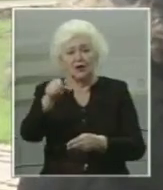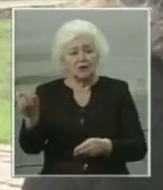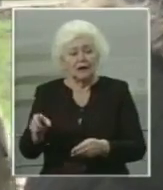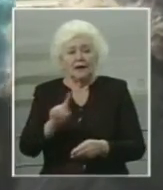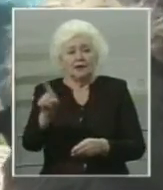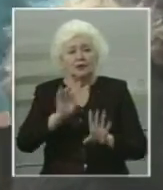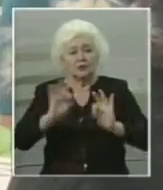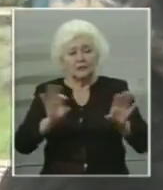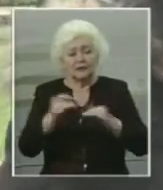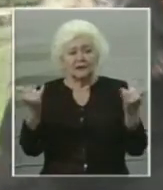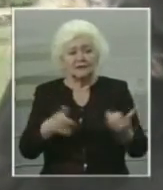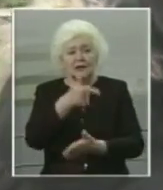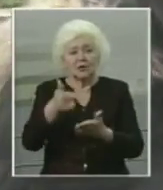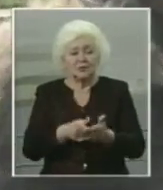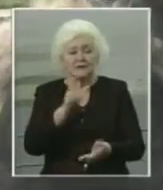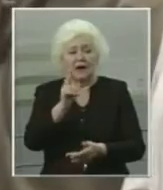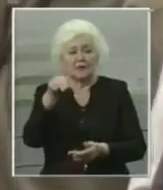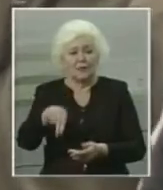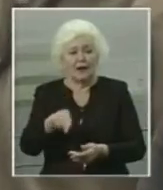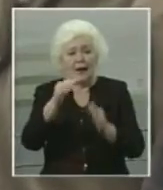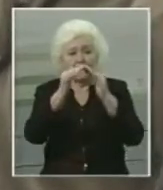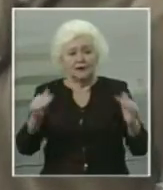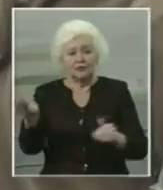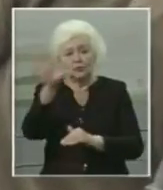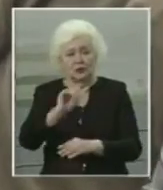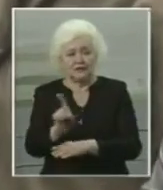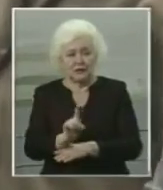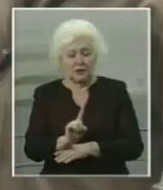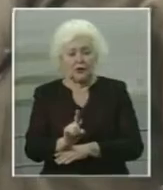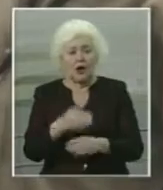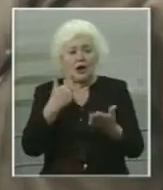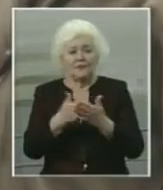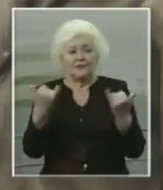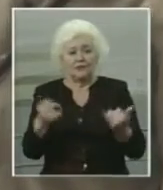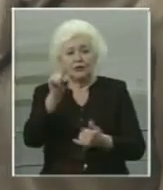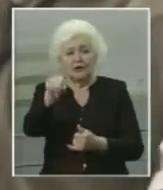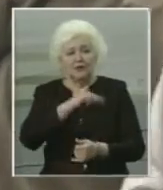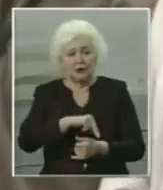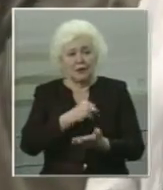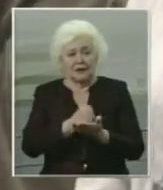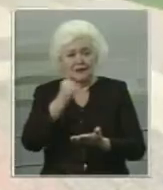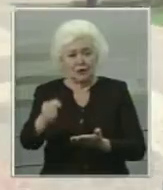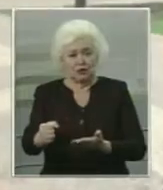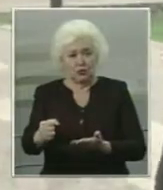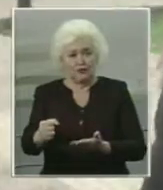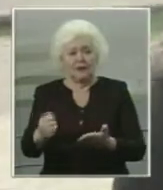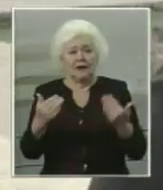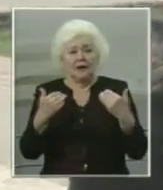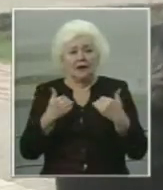що зараз у міському комунальному притулку все гаразд. Від сьогодні вона там працевлаштована.